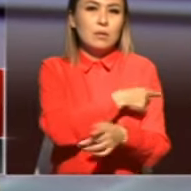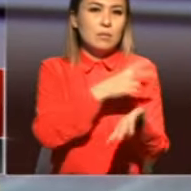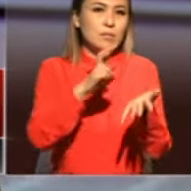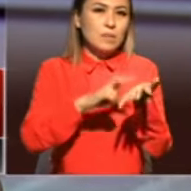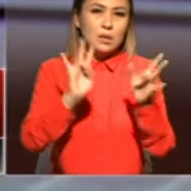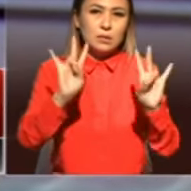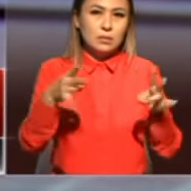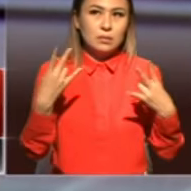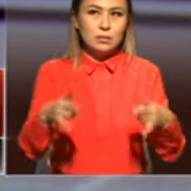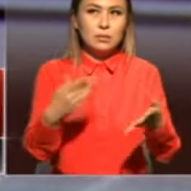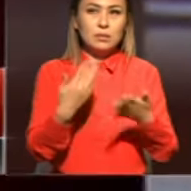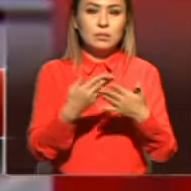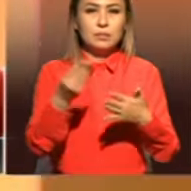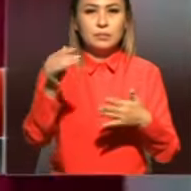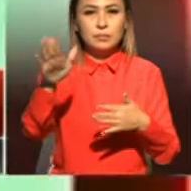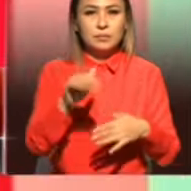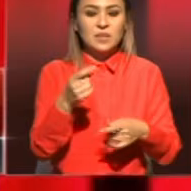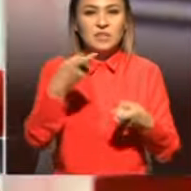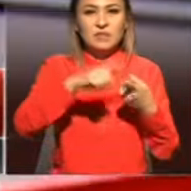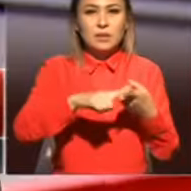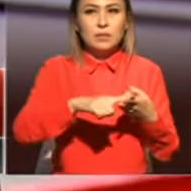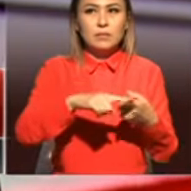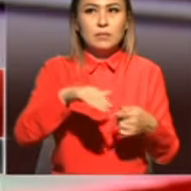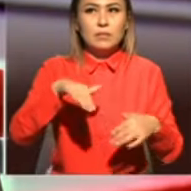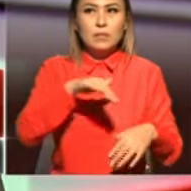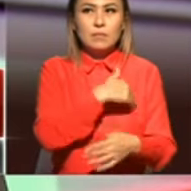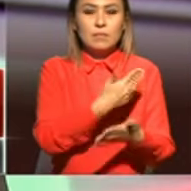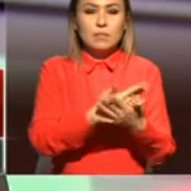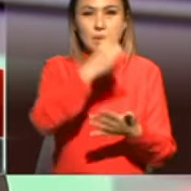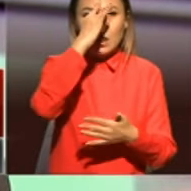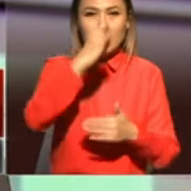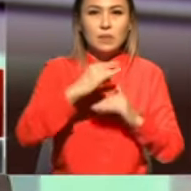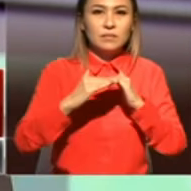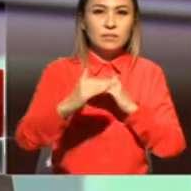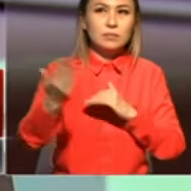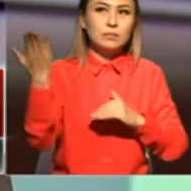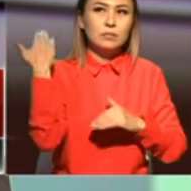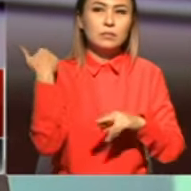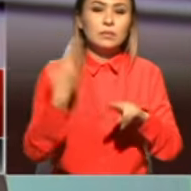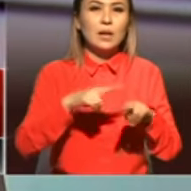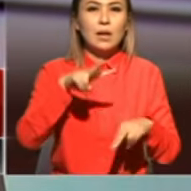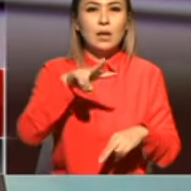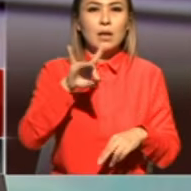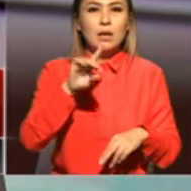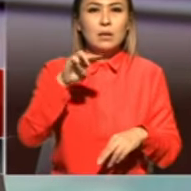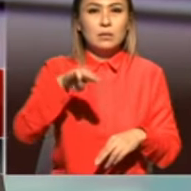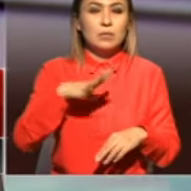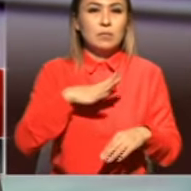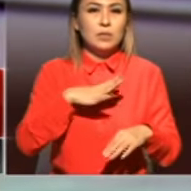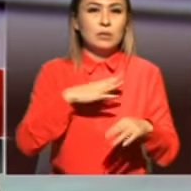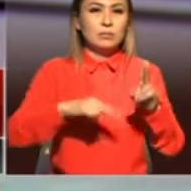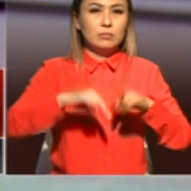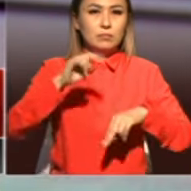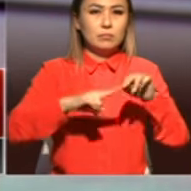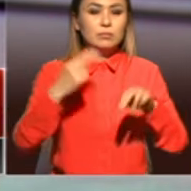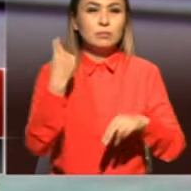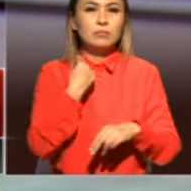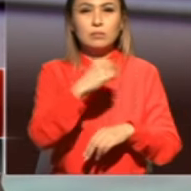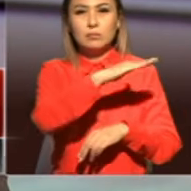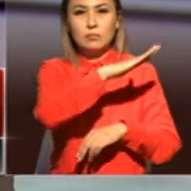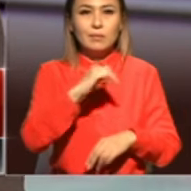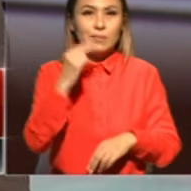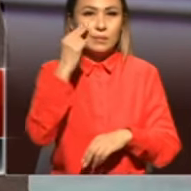Енің сенің алып жатқан ниетіңе байланысты. Мысалы үшін Астанада, енді Қазақстанда кезінде LRT-ні соғу үшін біз Қытайдан қарызға ақша алдық